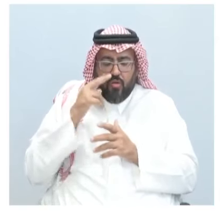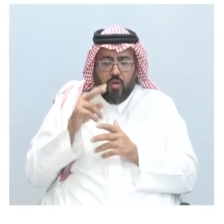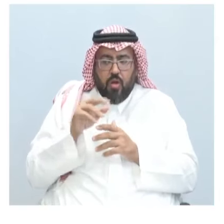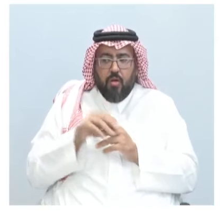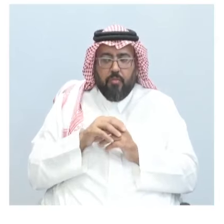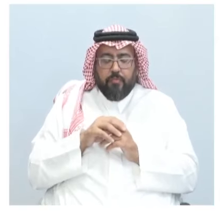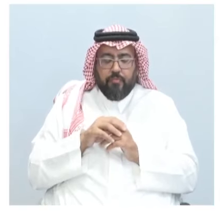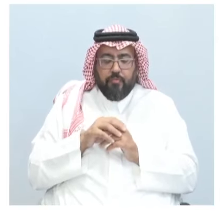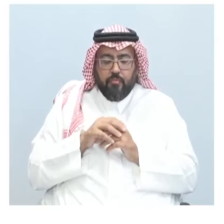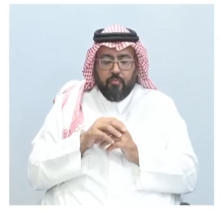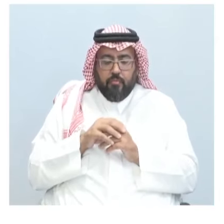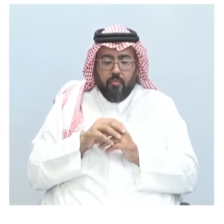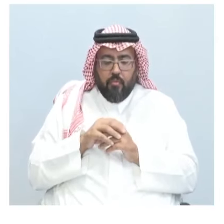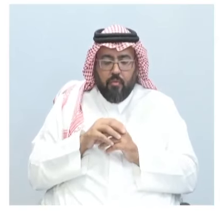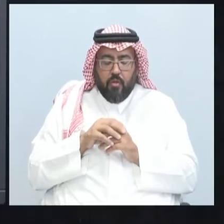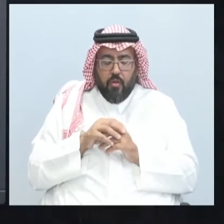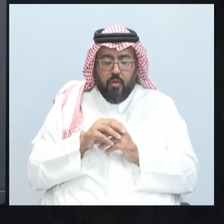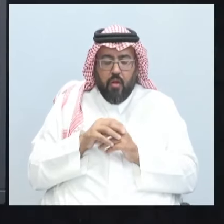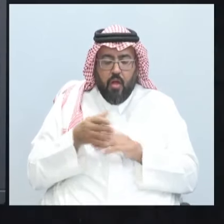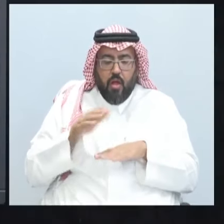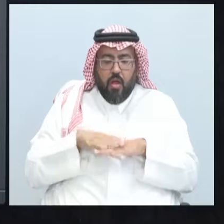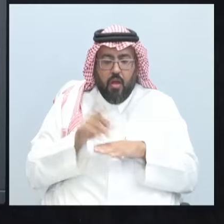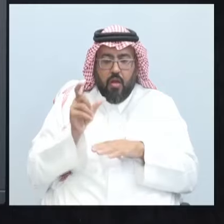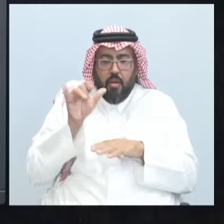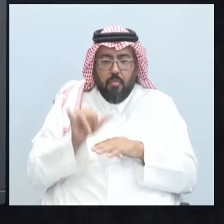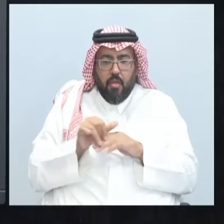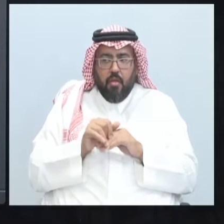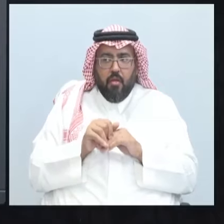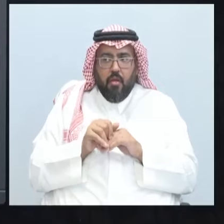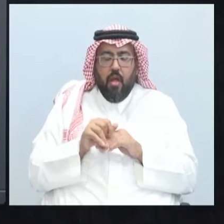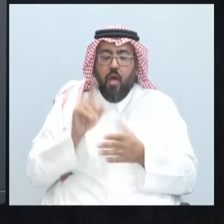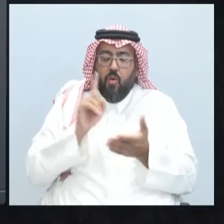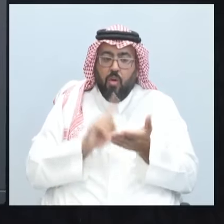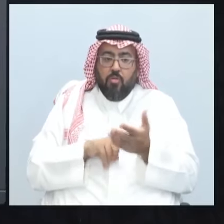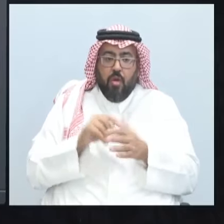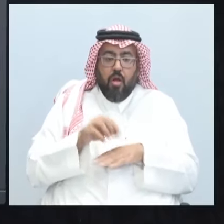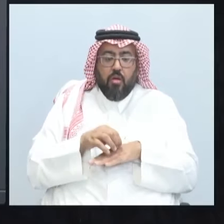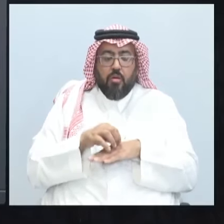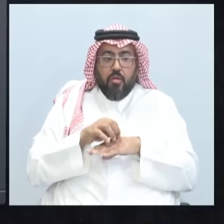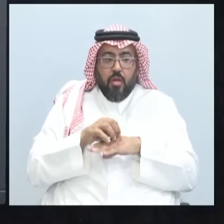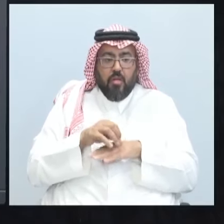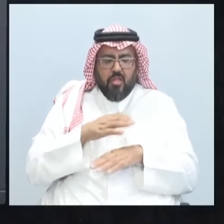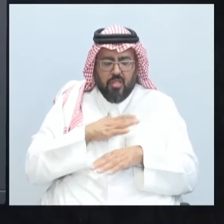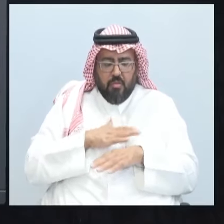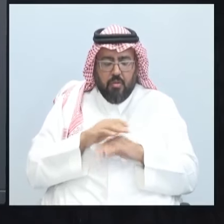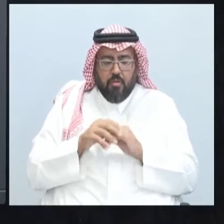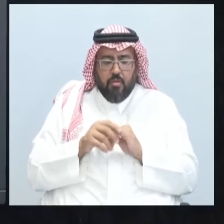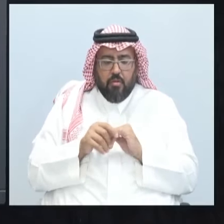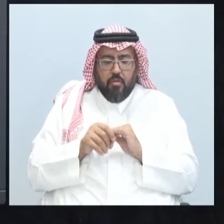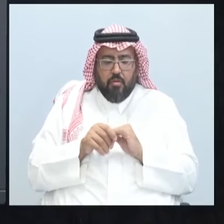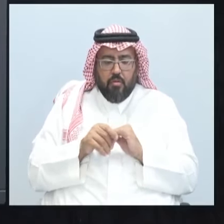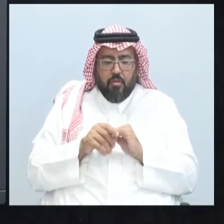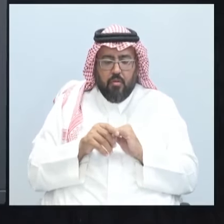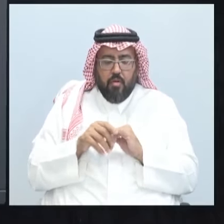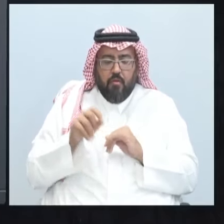الابتلاءات تقع حتى على الانبياء الواجب على الانسان ان يصبر